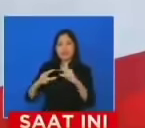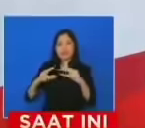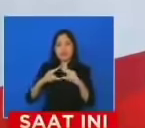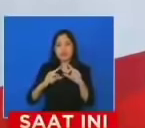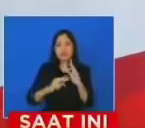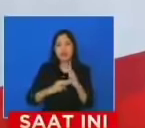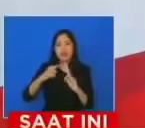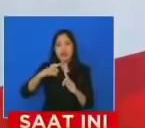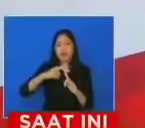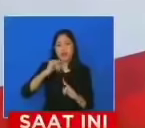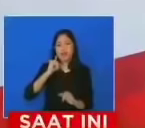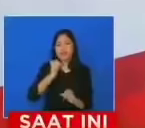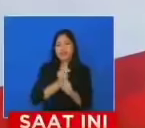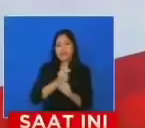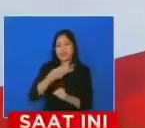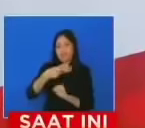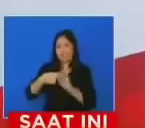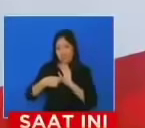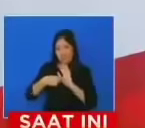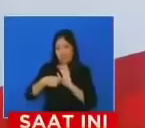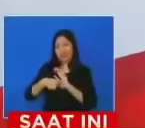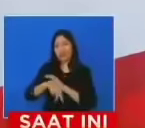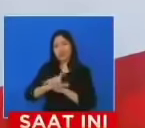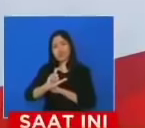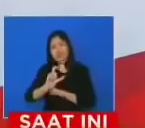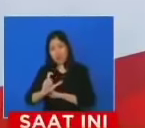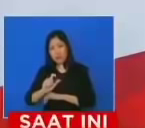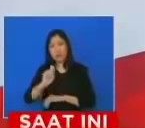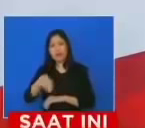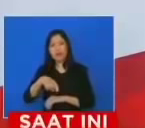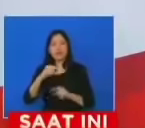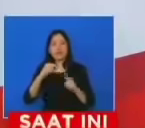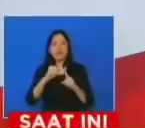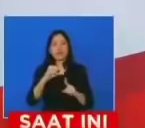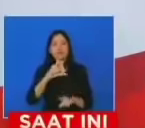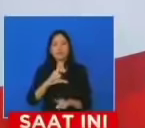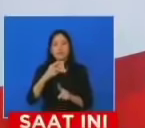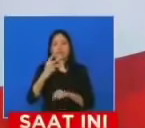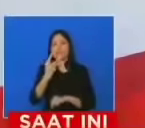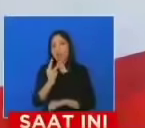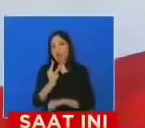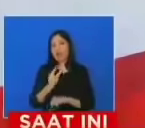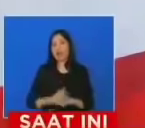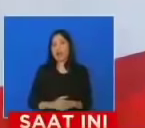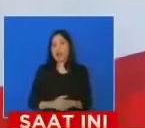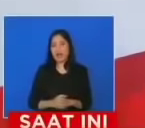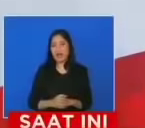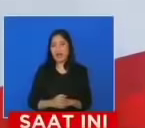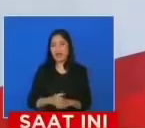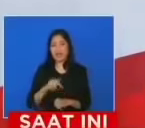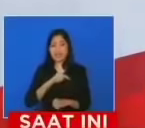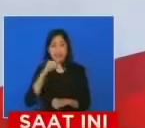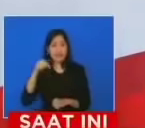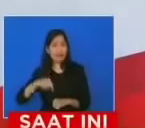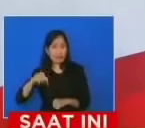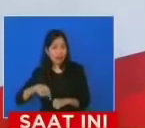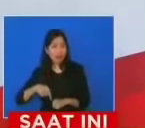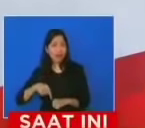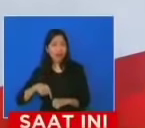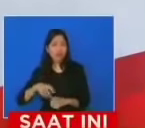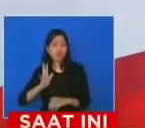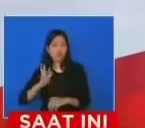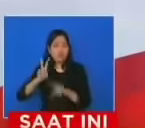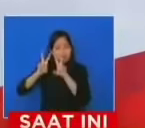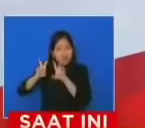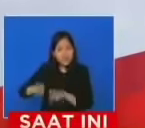dengan metode PCR. Sampai dengan hari ini kita sudah melaksanakan pemeriksaan lebih